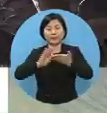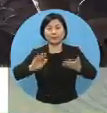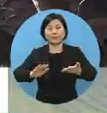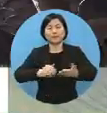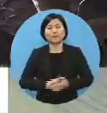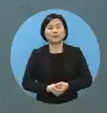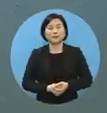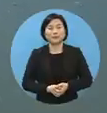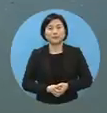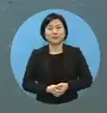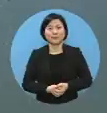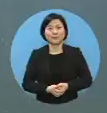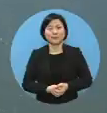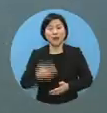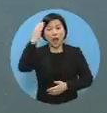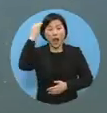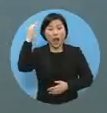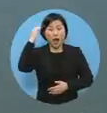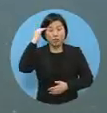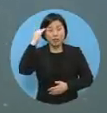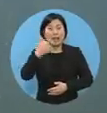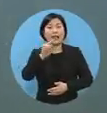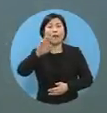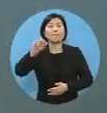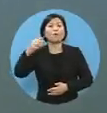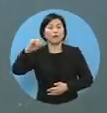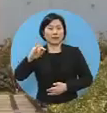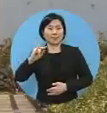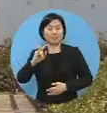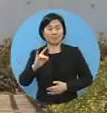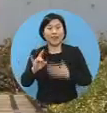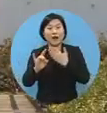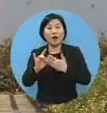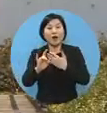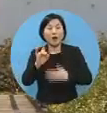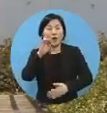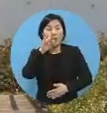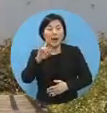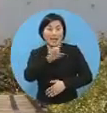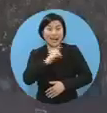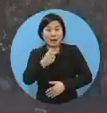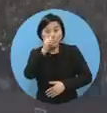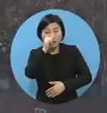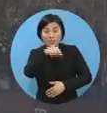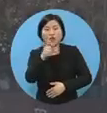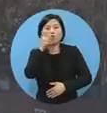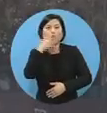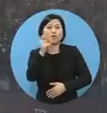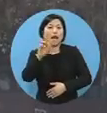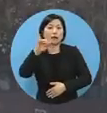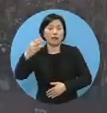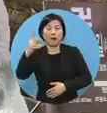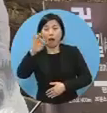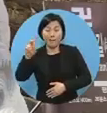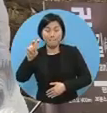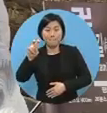보시죠. 한국의 나폴리로 불리는 전남 여수. 여수 돌산에 자리한 향일암으로 오르는 길은